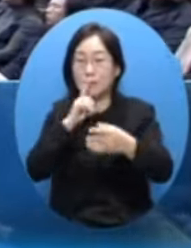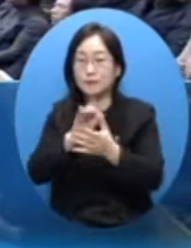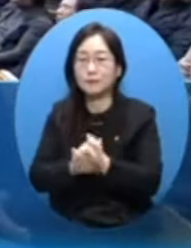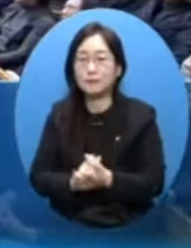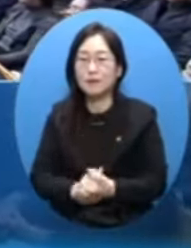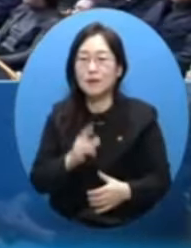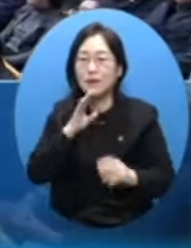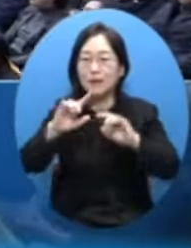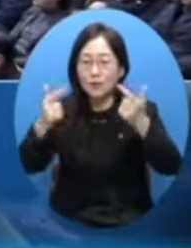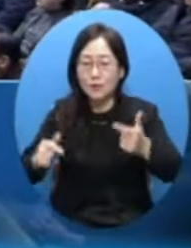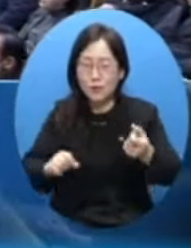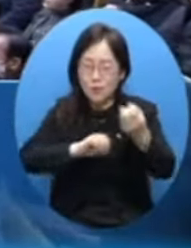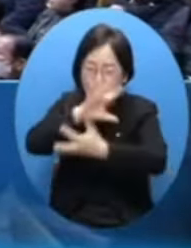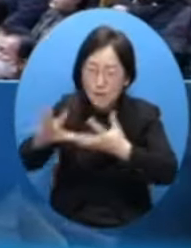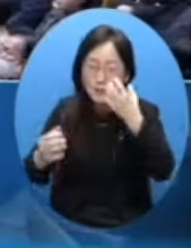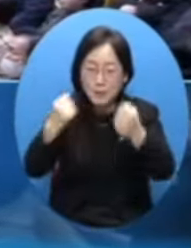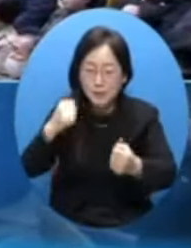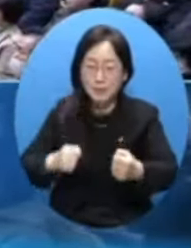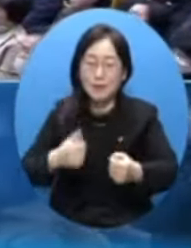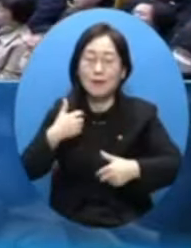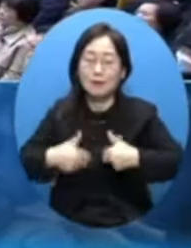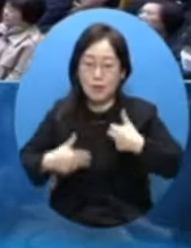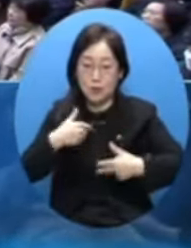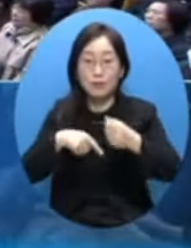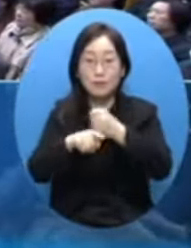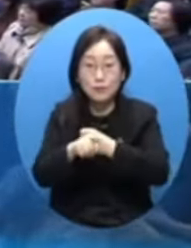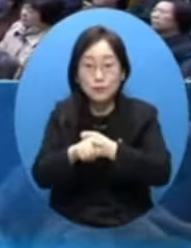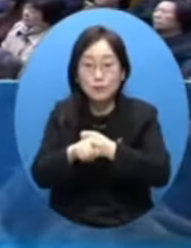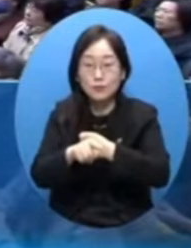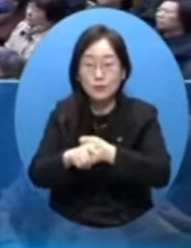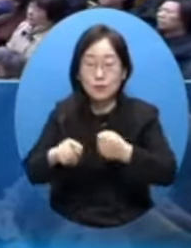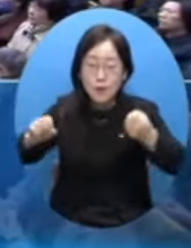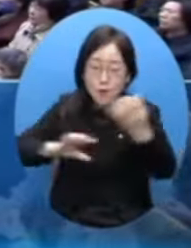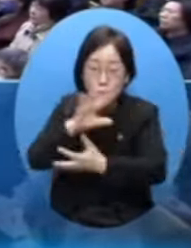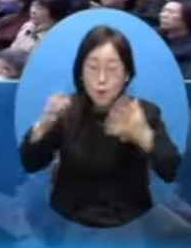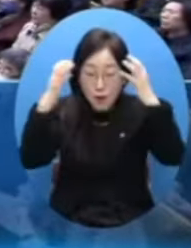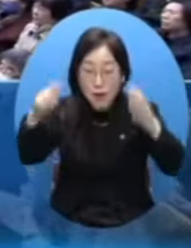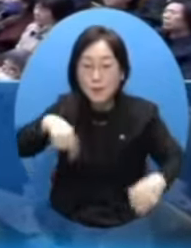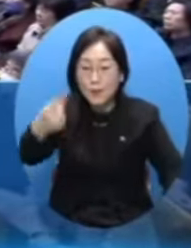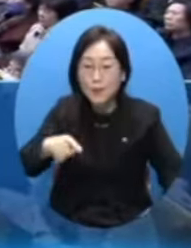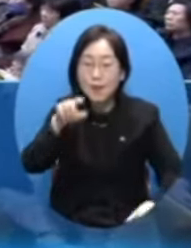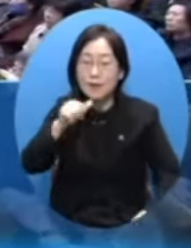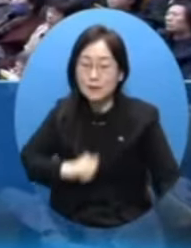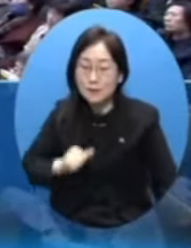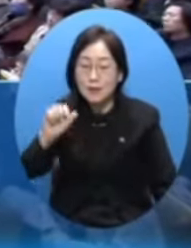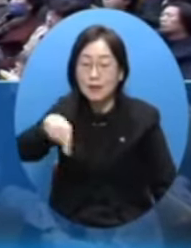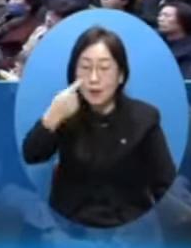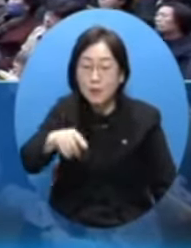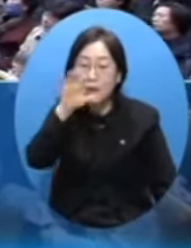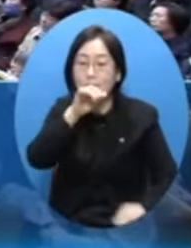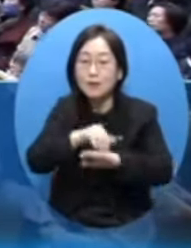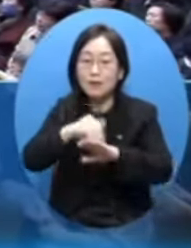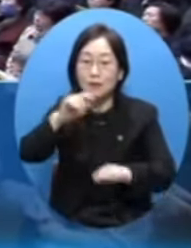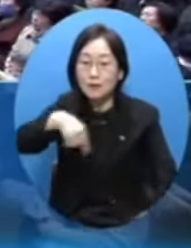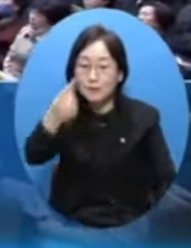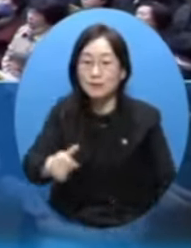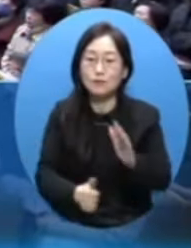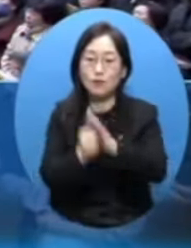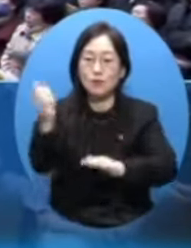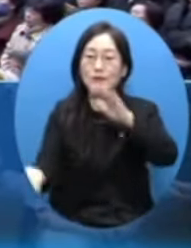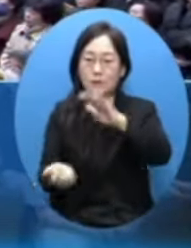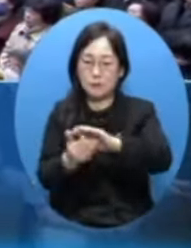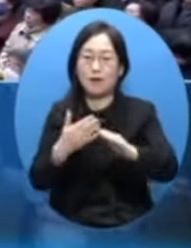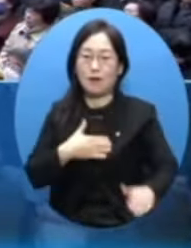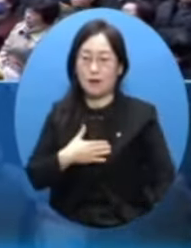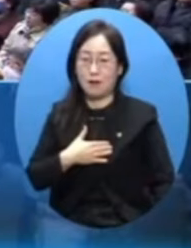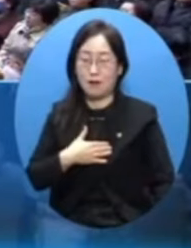이뿐 아니라 우리가 환난 중에도 즐거워하나니 이런 환난은 인내를, 인내는 연단을, 연단은 소망을 이루는 줄